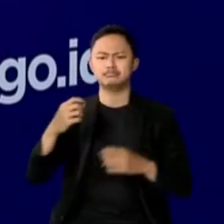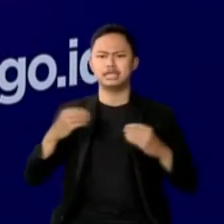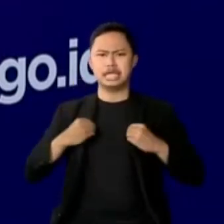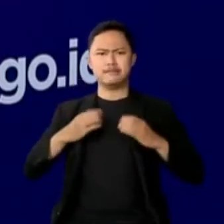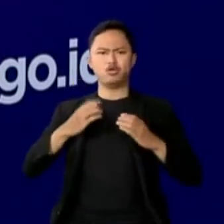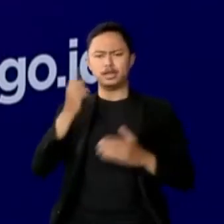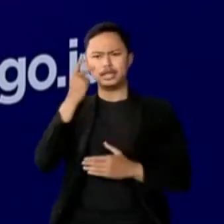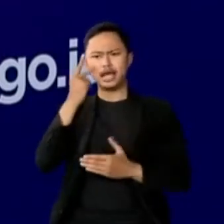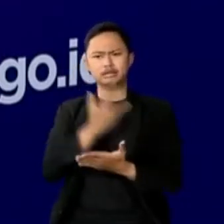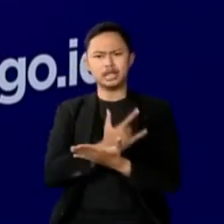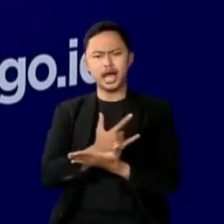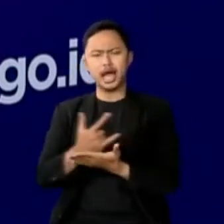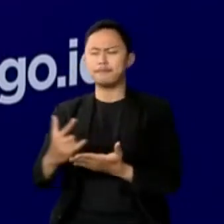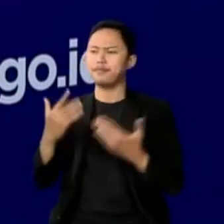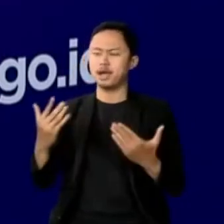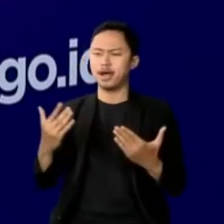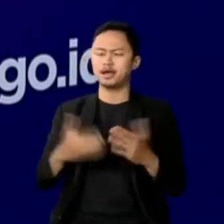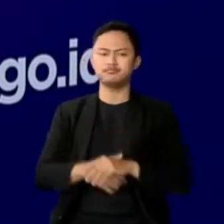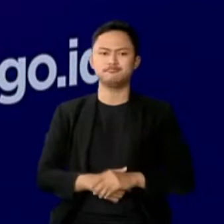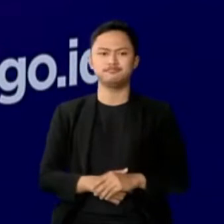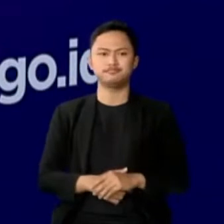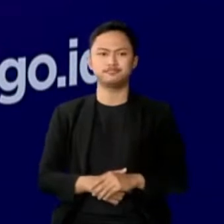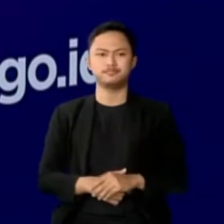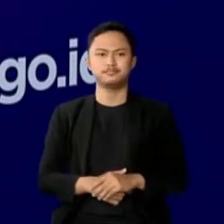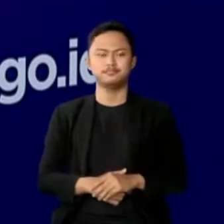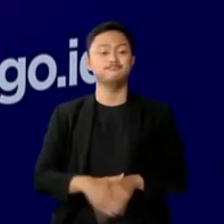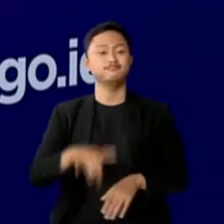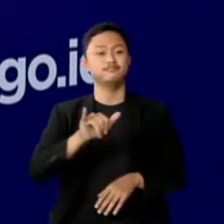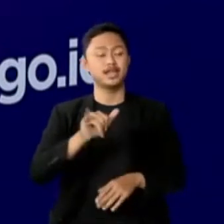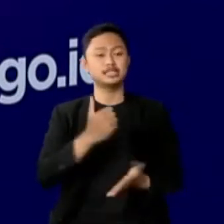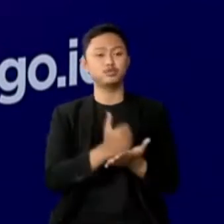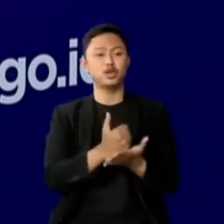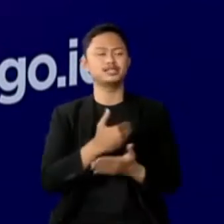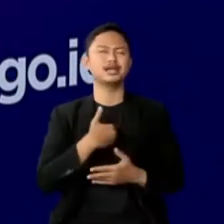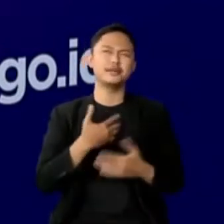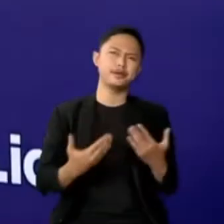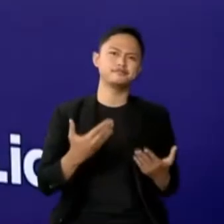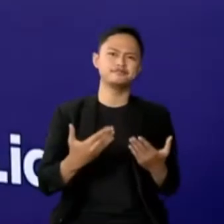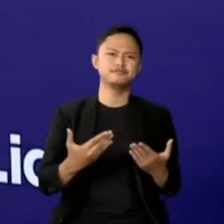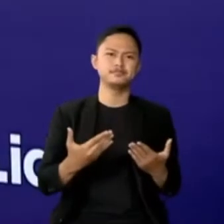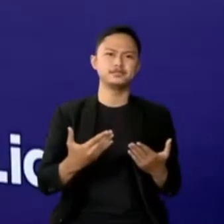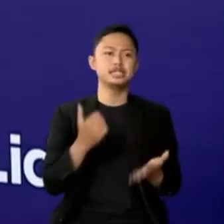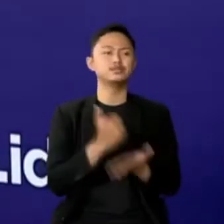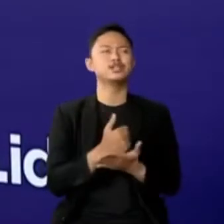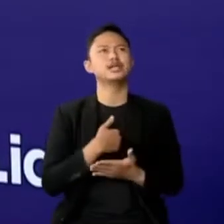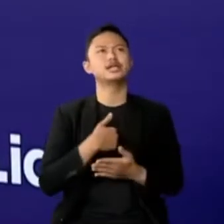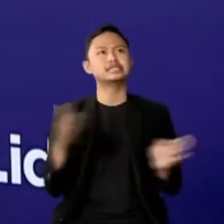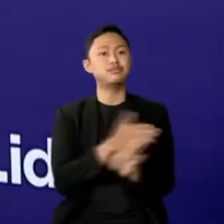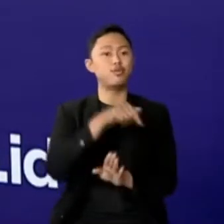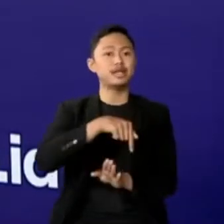immune tetap terjaga dan kondisinya bisa terus membaik jadi memang soalnya apa ya sebelumnya hanya orang yang